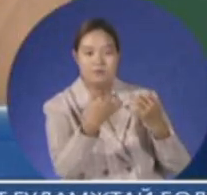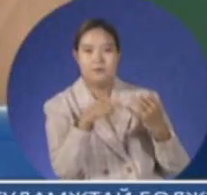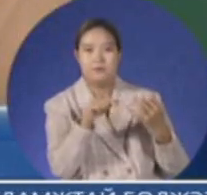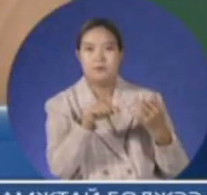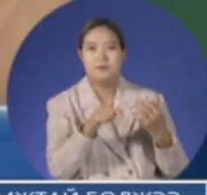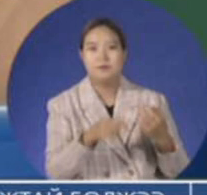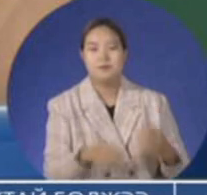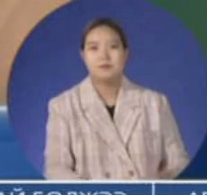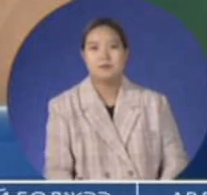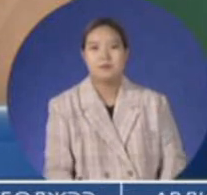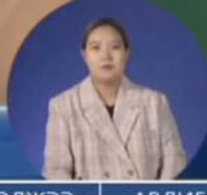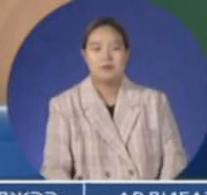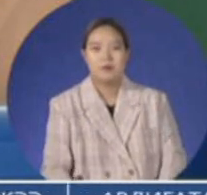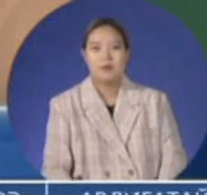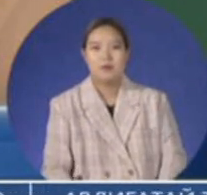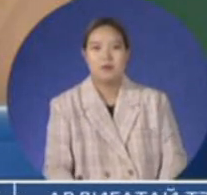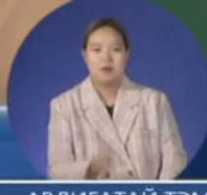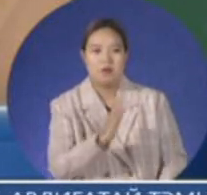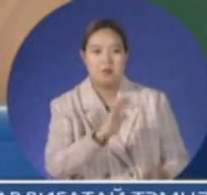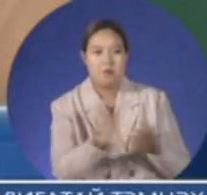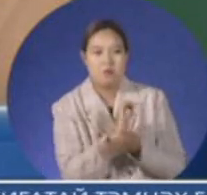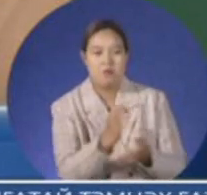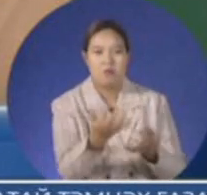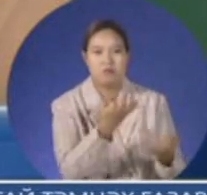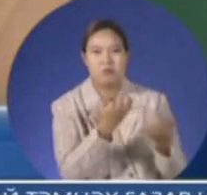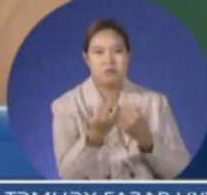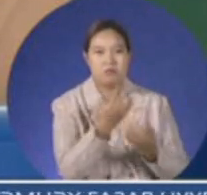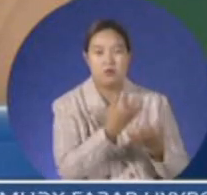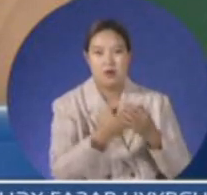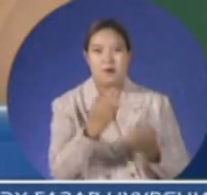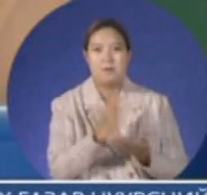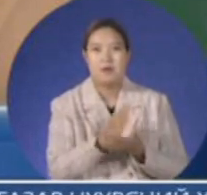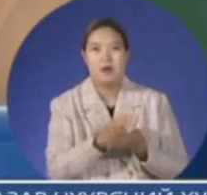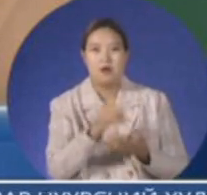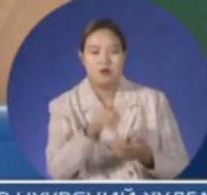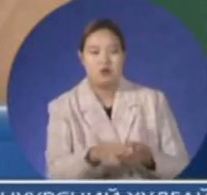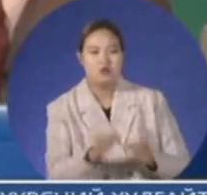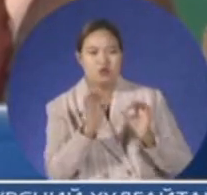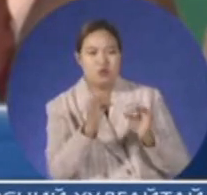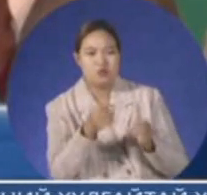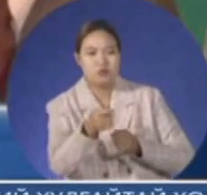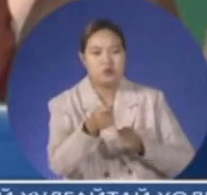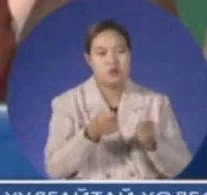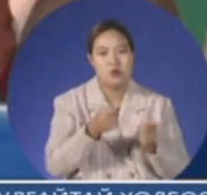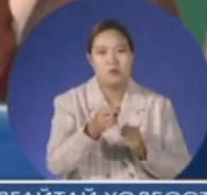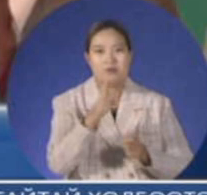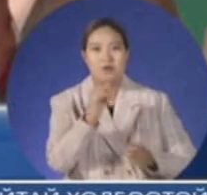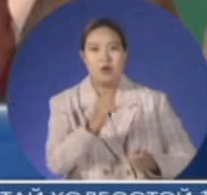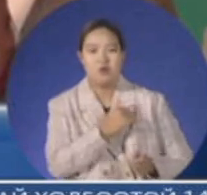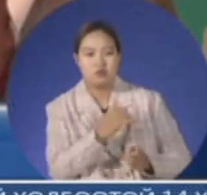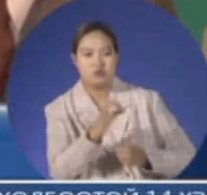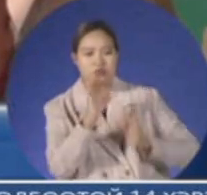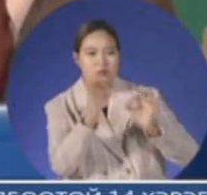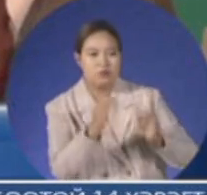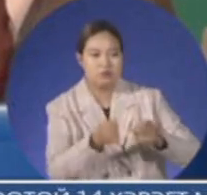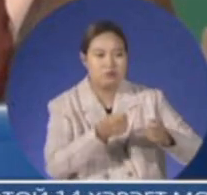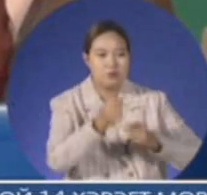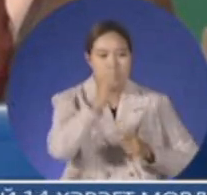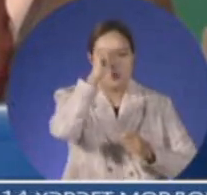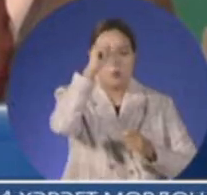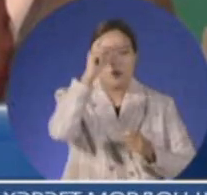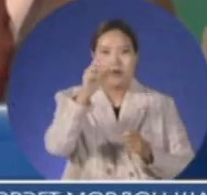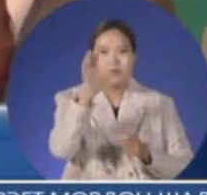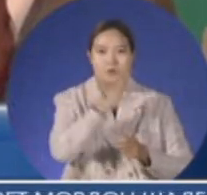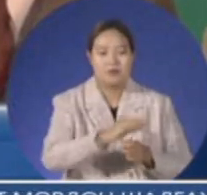одоо юу та эрчтэй байгаа. Тэгэхээр энэ хөдөлгөөнийг хэрхэн зөв үдирд зөв зохицуулах вэ гэдэг тал дээр бид ухаалаг одоо